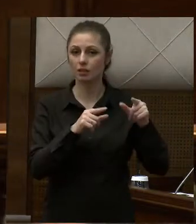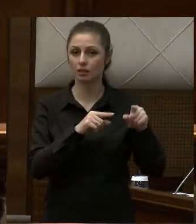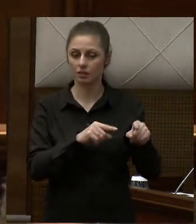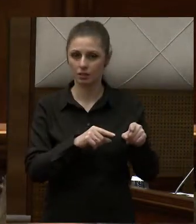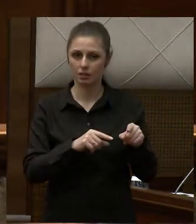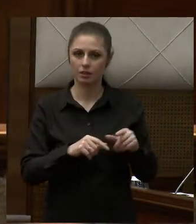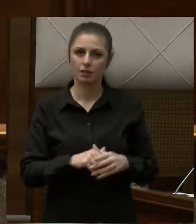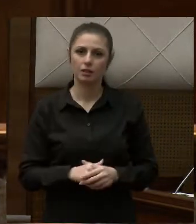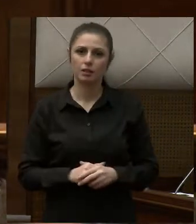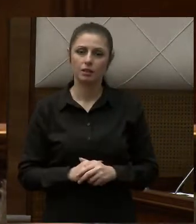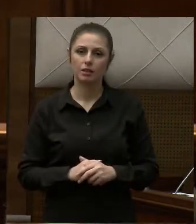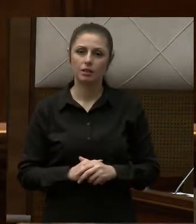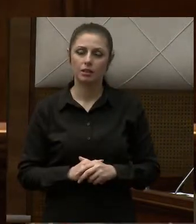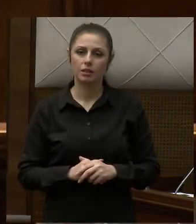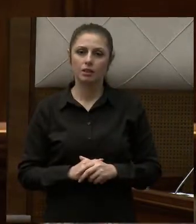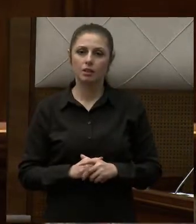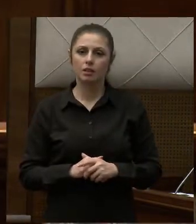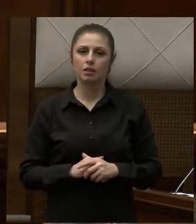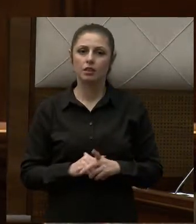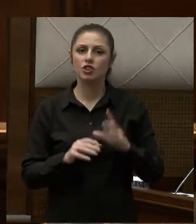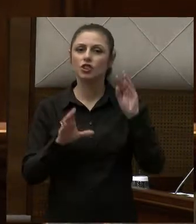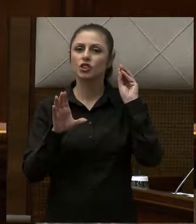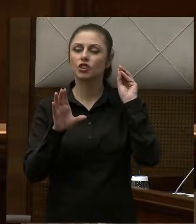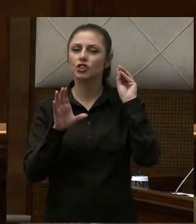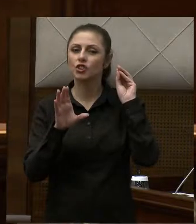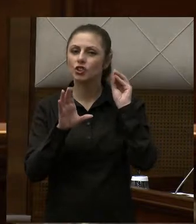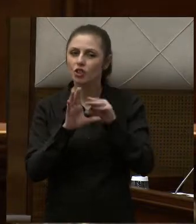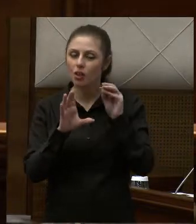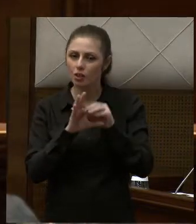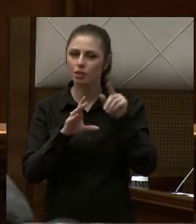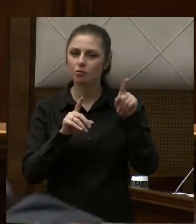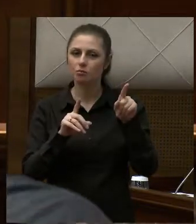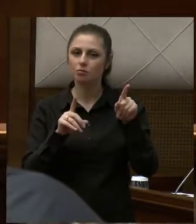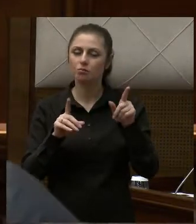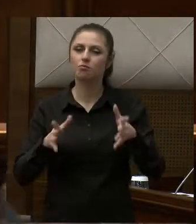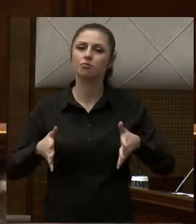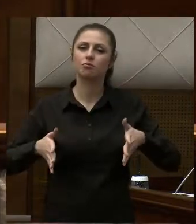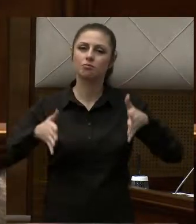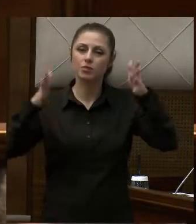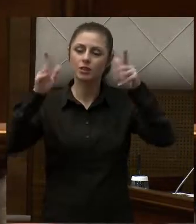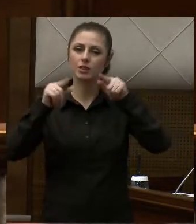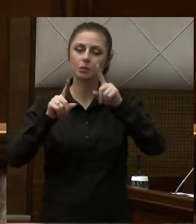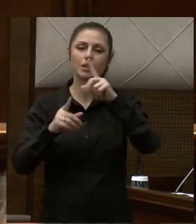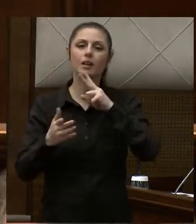bu çöp transfer istasyonunun kurulması gibi bir karar